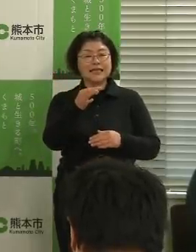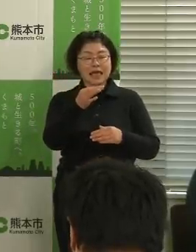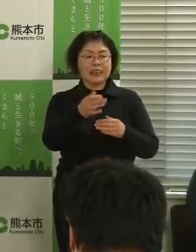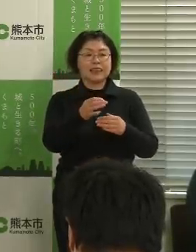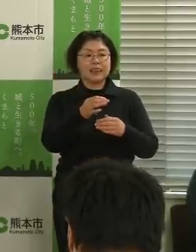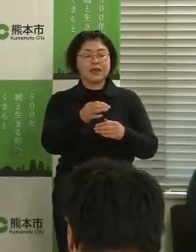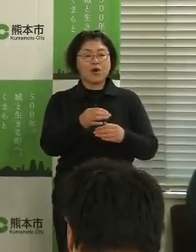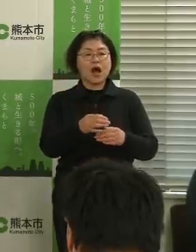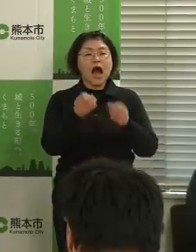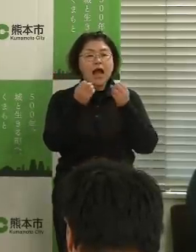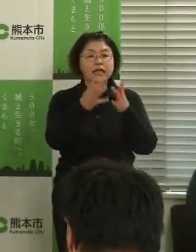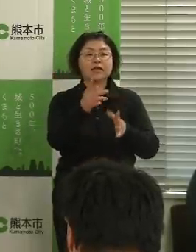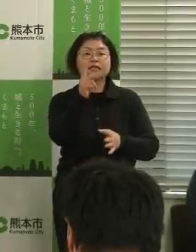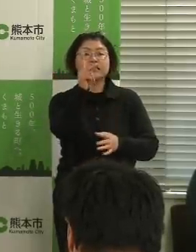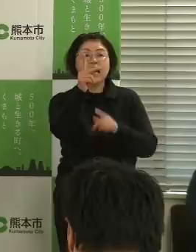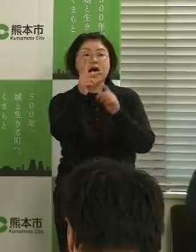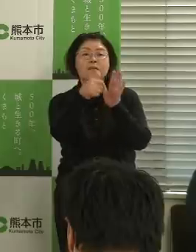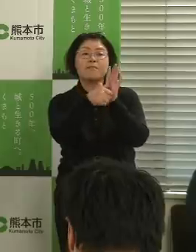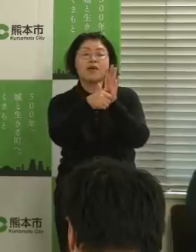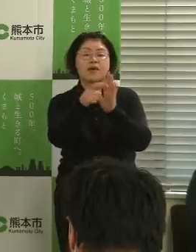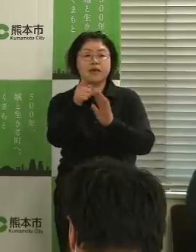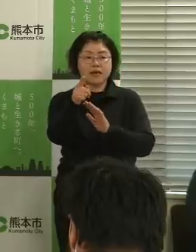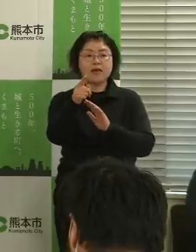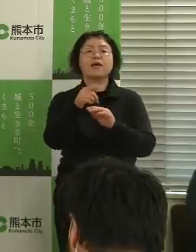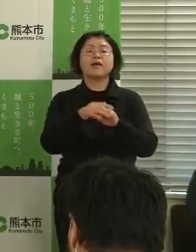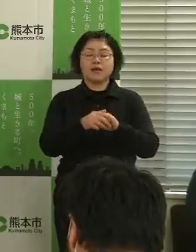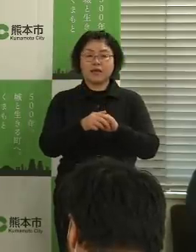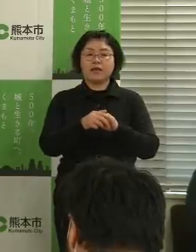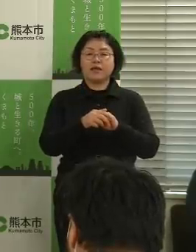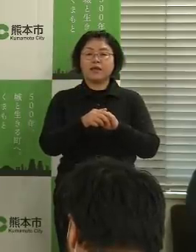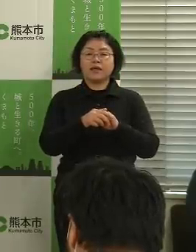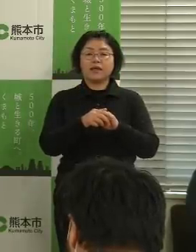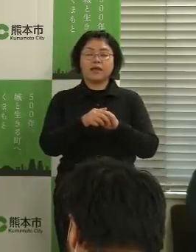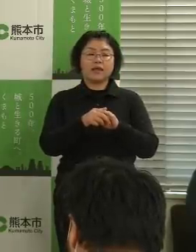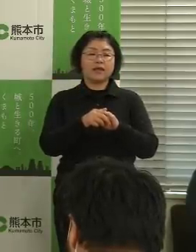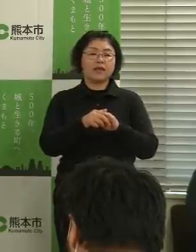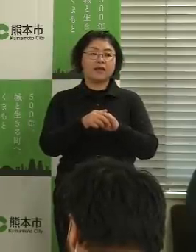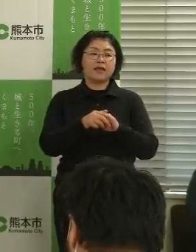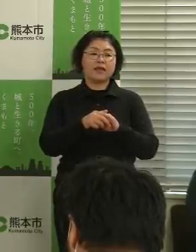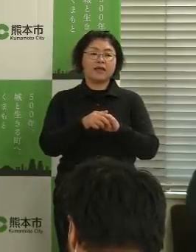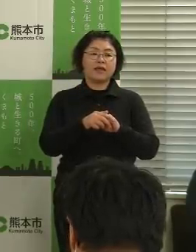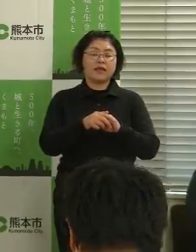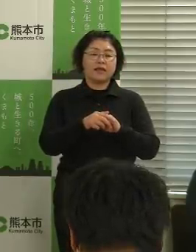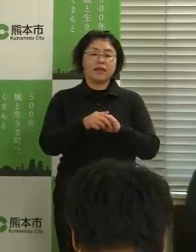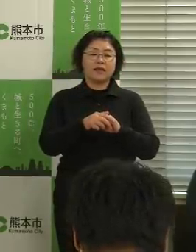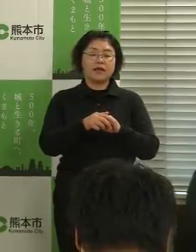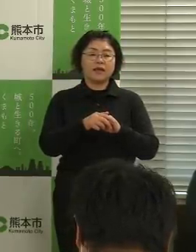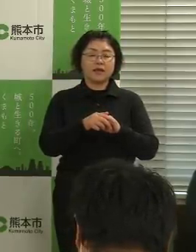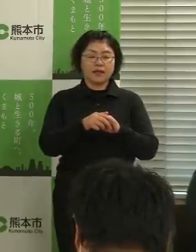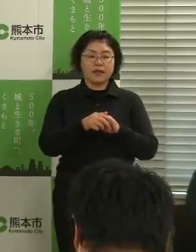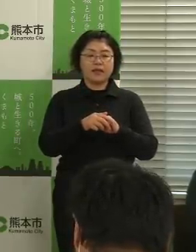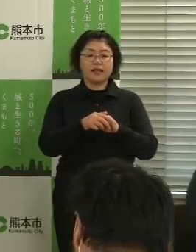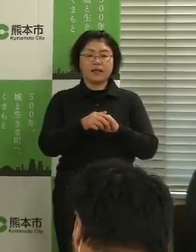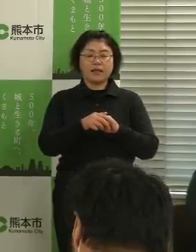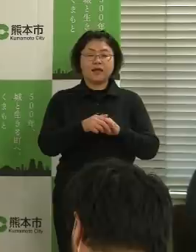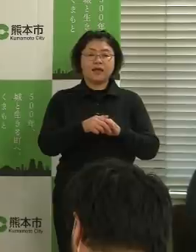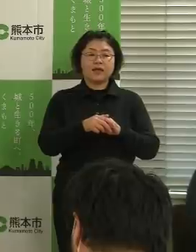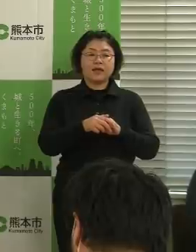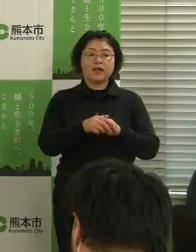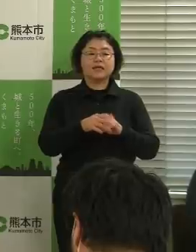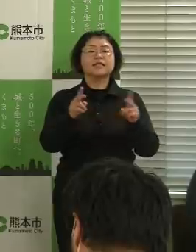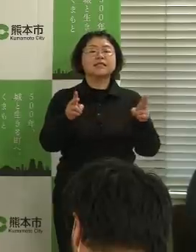給付金に関する新しい部署の 文字 の名前を、 はい、改正、はい、これはですね、選管組織は、一応、